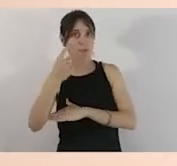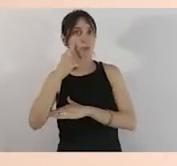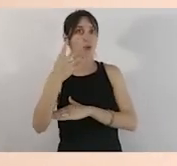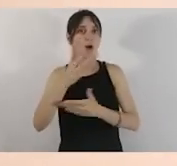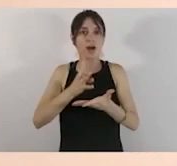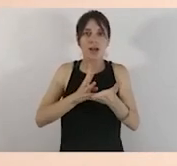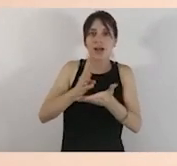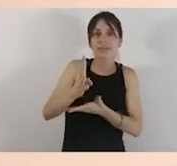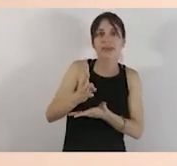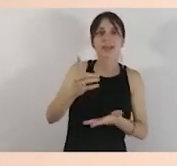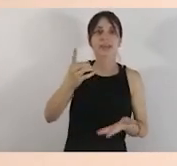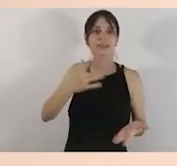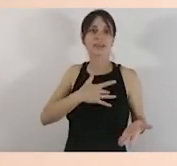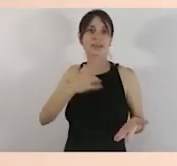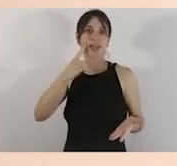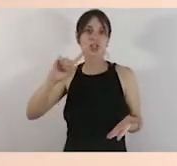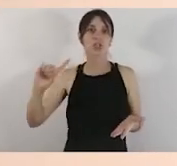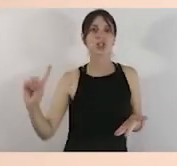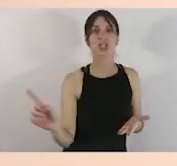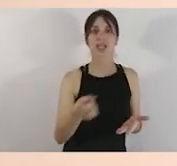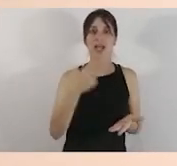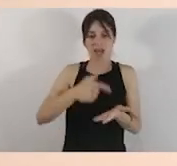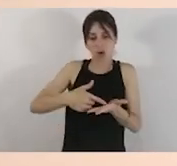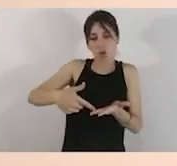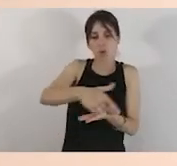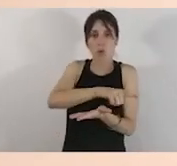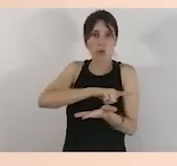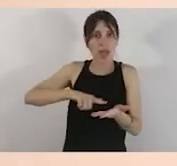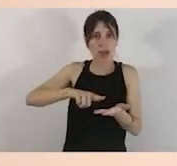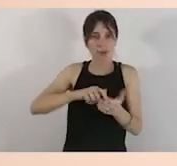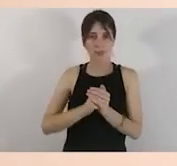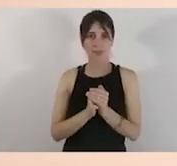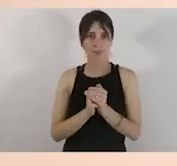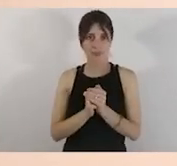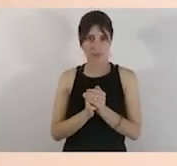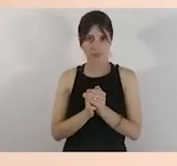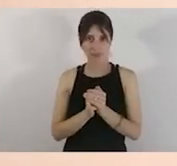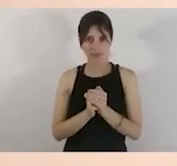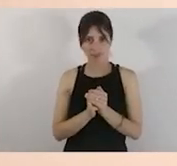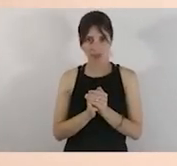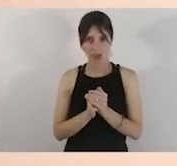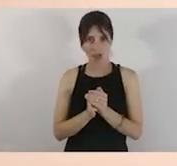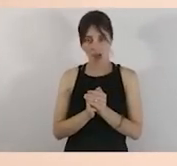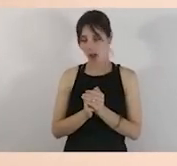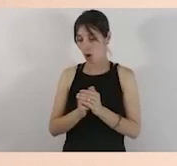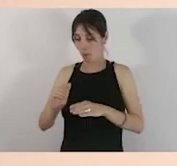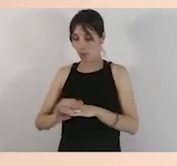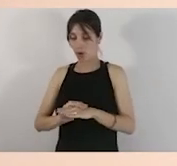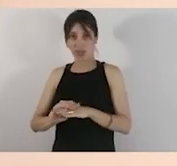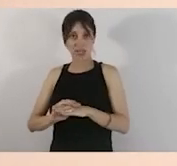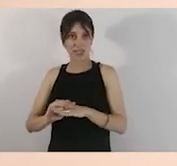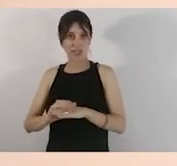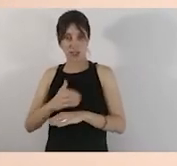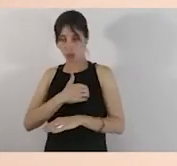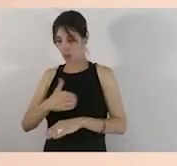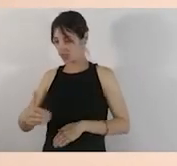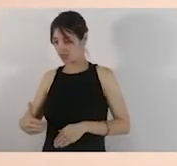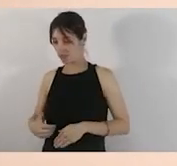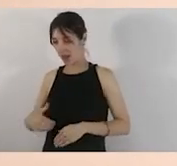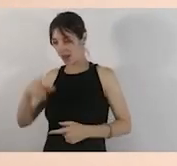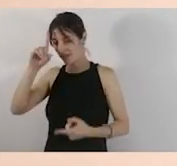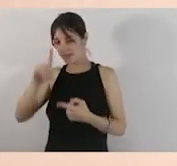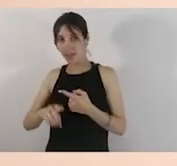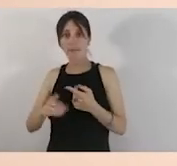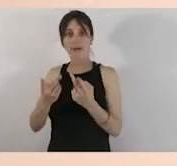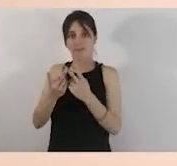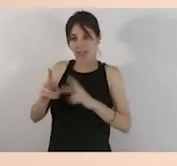projets d'intérêt général local entrant pleinement dans le champ de la politique municipale en matière de nature en